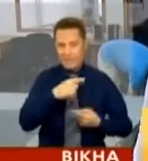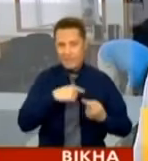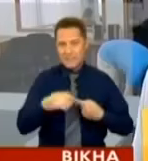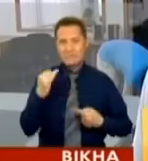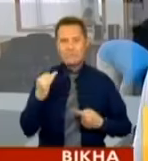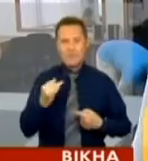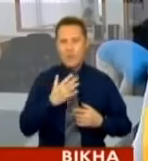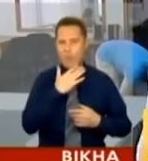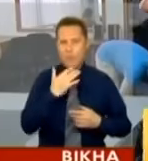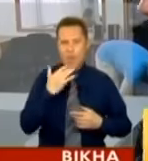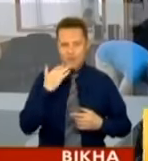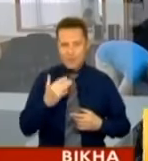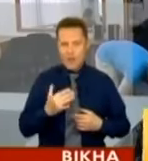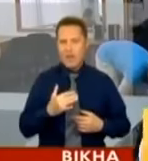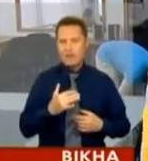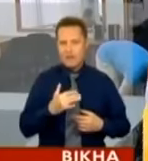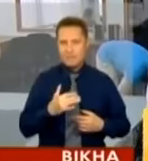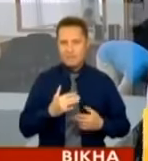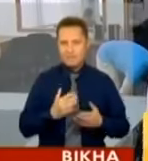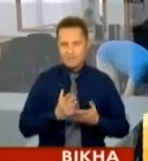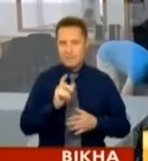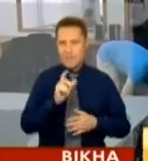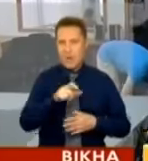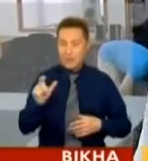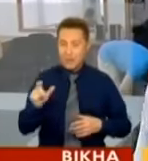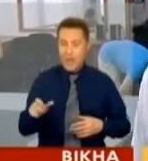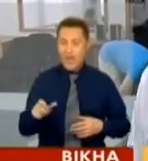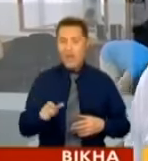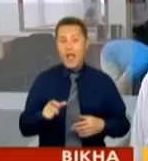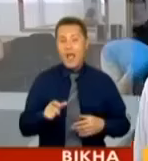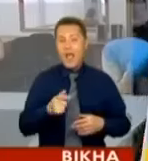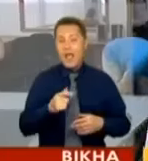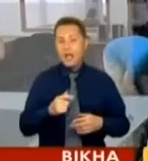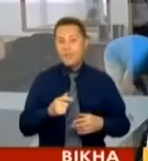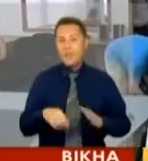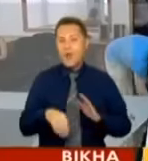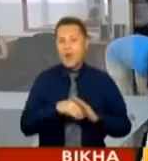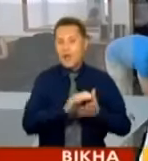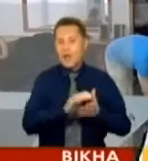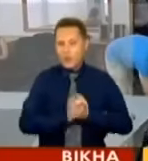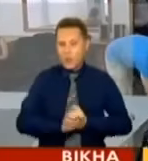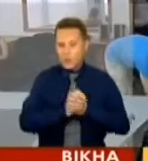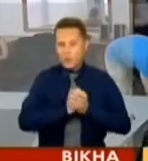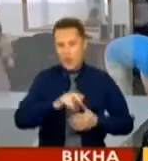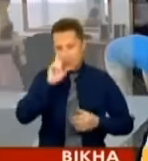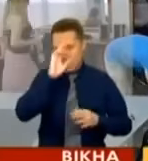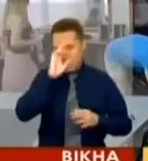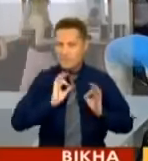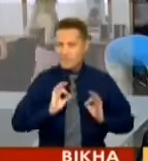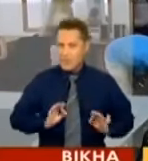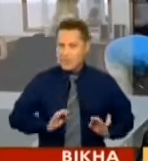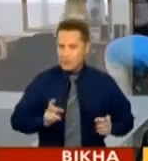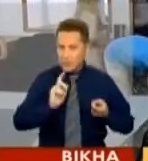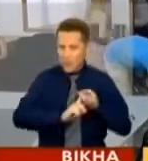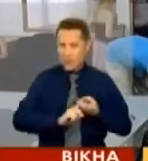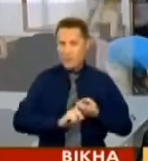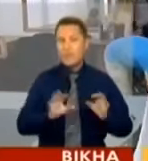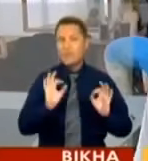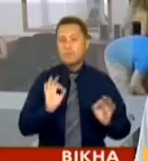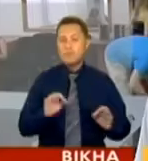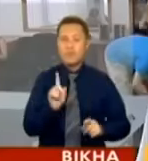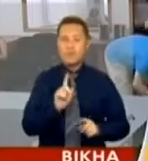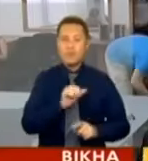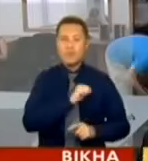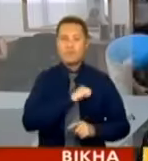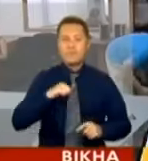заінтересованість достатньо більша. Має ли це корупційну составляющу, покривається ли це составою государственних чиновників, це питання. Але, безусловно, тому що